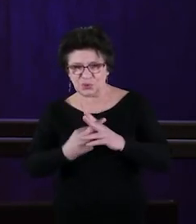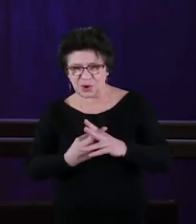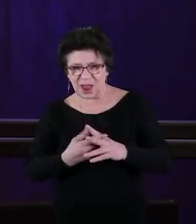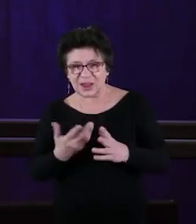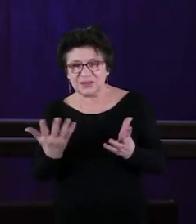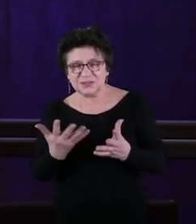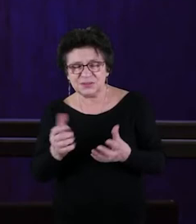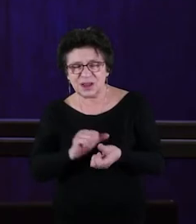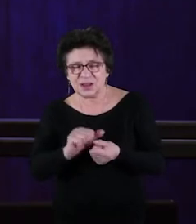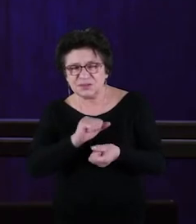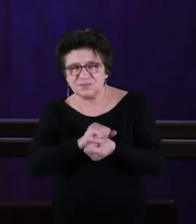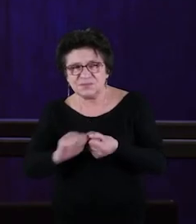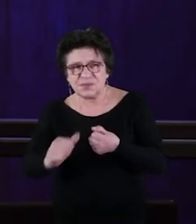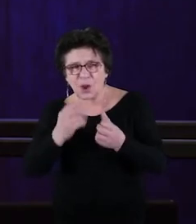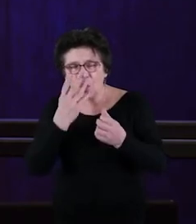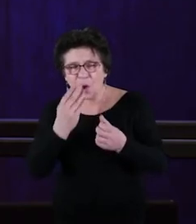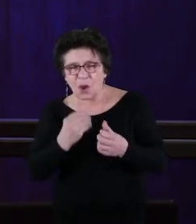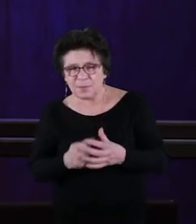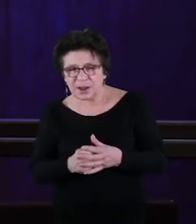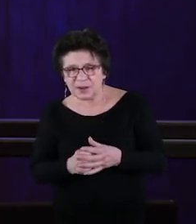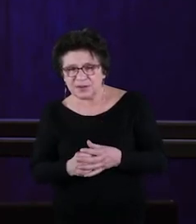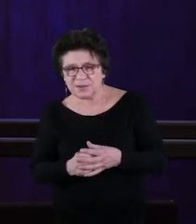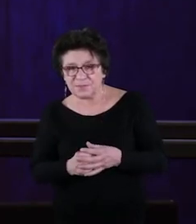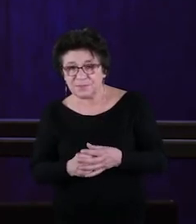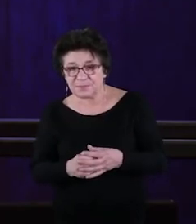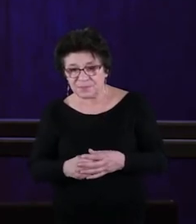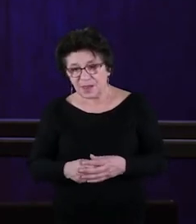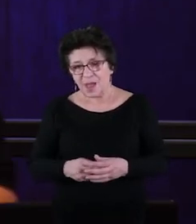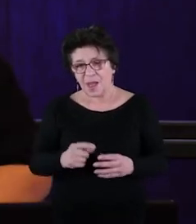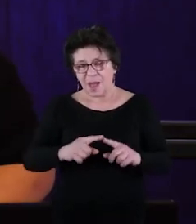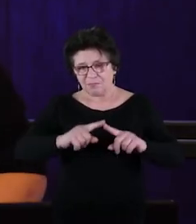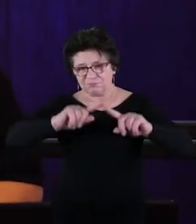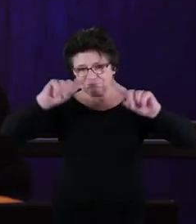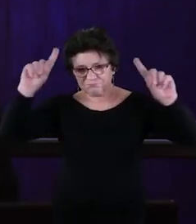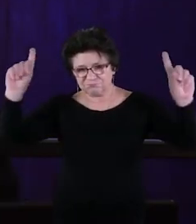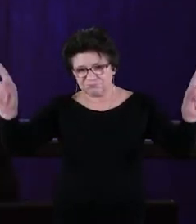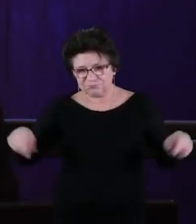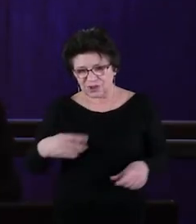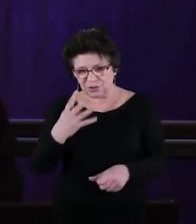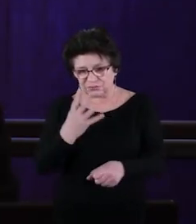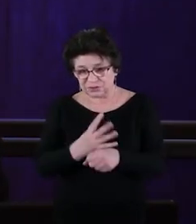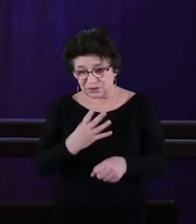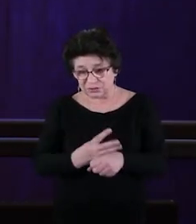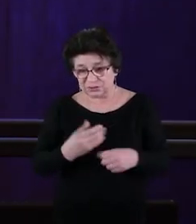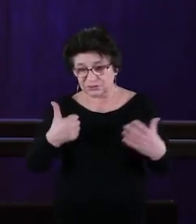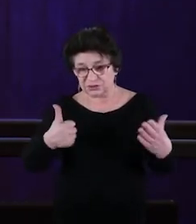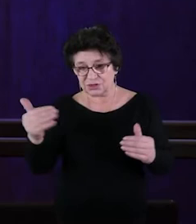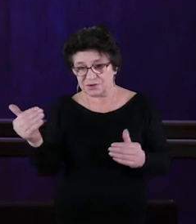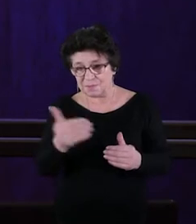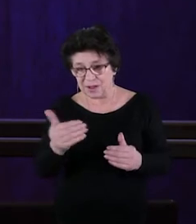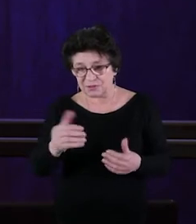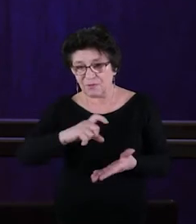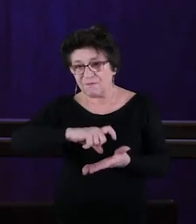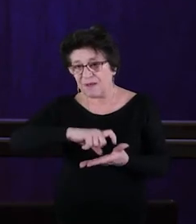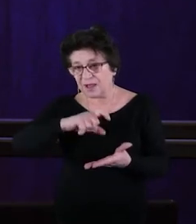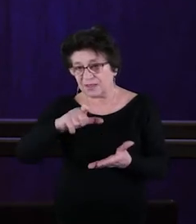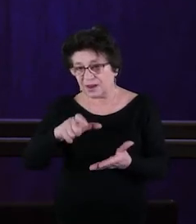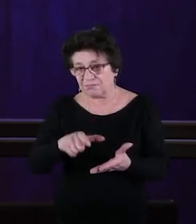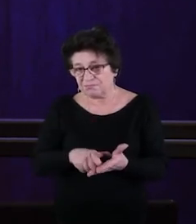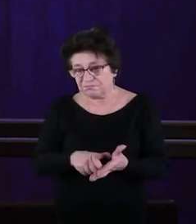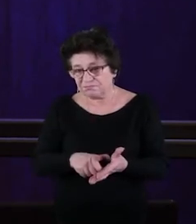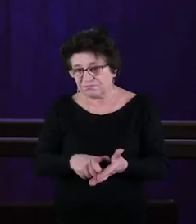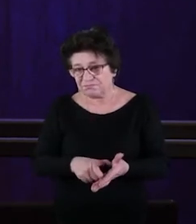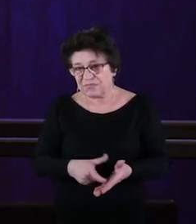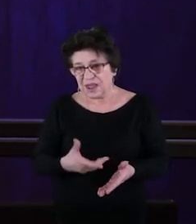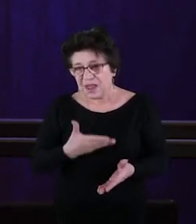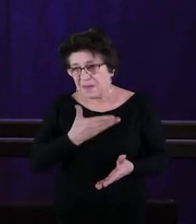uszkodzenie i płótno jest olbrzymien ma 46 prawie metrów kwadratowych i nigdzie nie znaleziono takiej